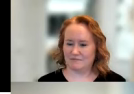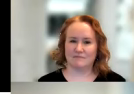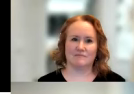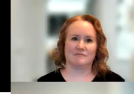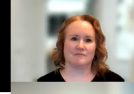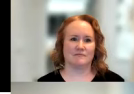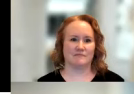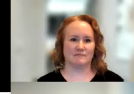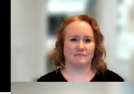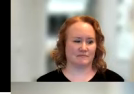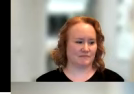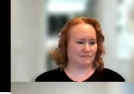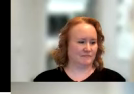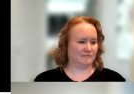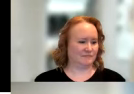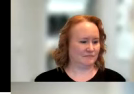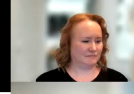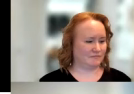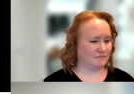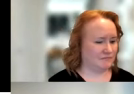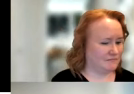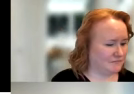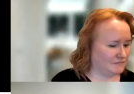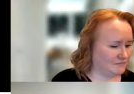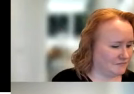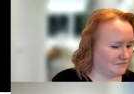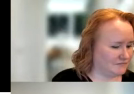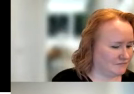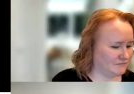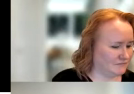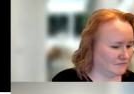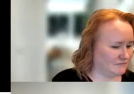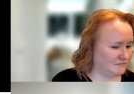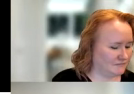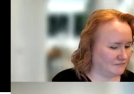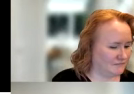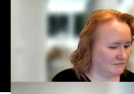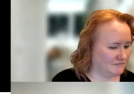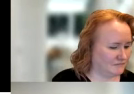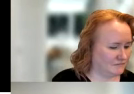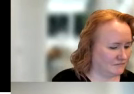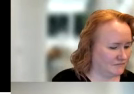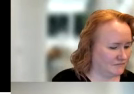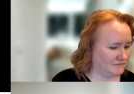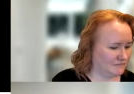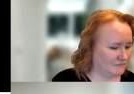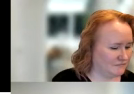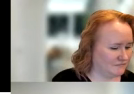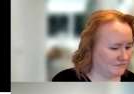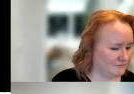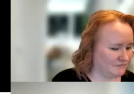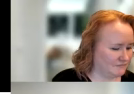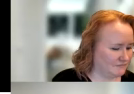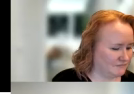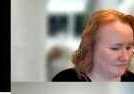det også tre kategorier igjen da, som man kan merke seg til disse varene. Vi har noen overordnede krav til